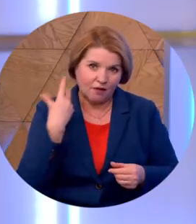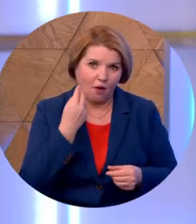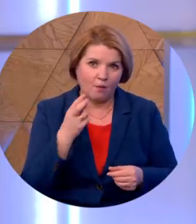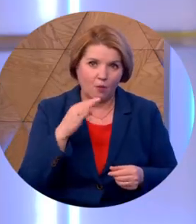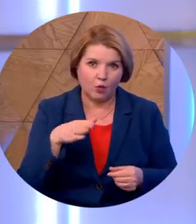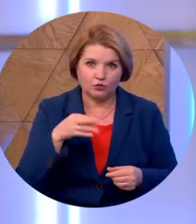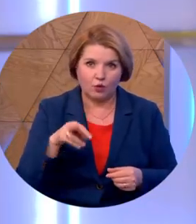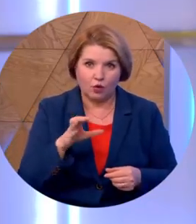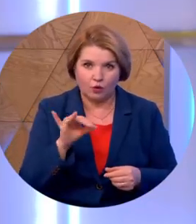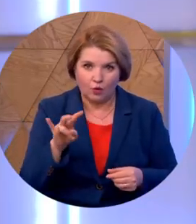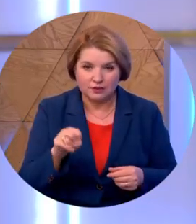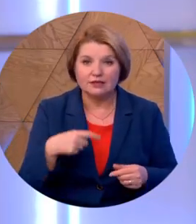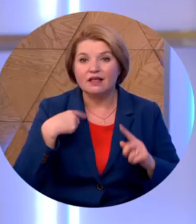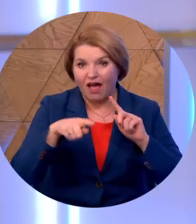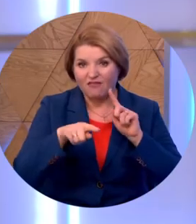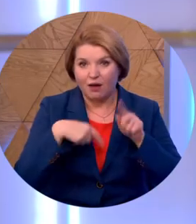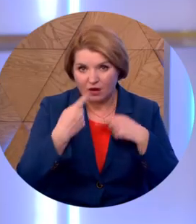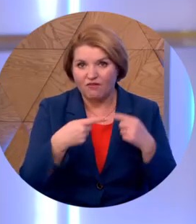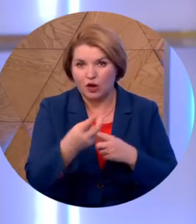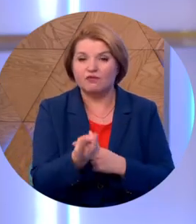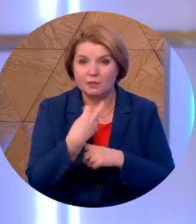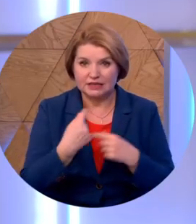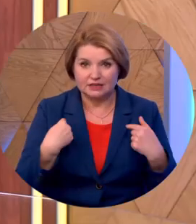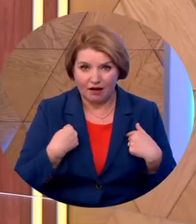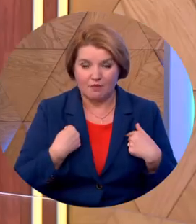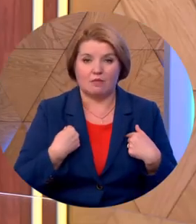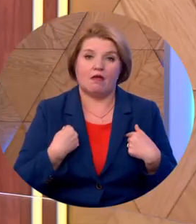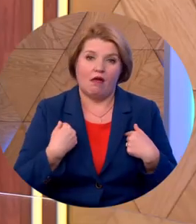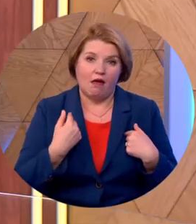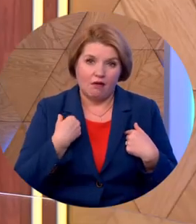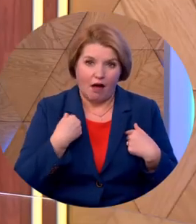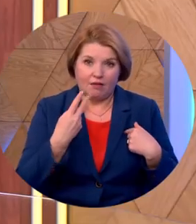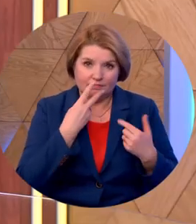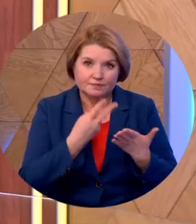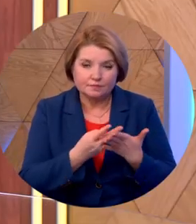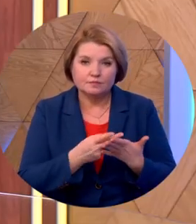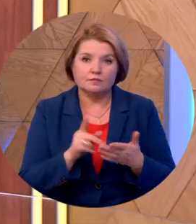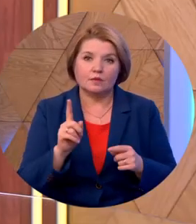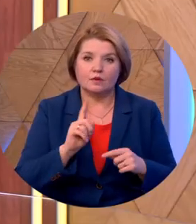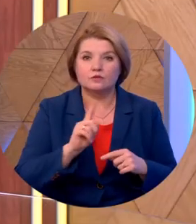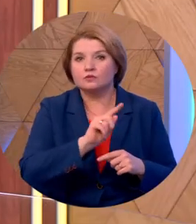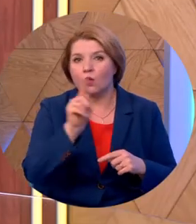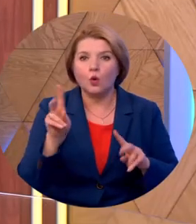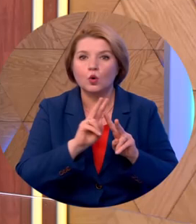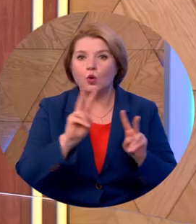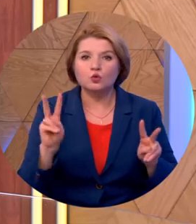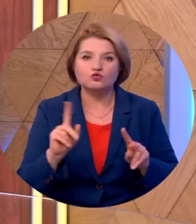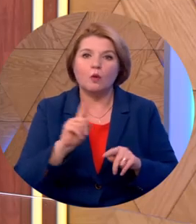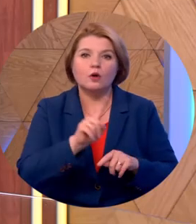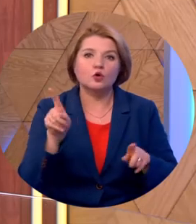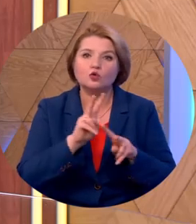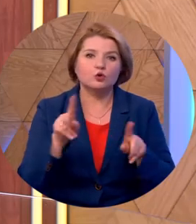подойти Потому что я не буду сейчас говорить какие именно процедуры есть чтобы те кто кто не имеет высшего образования пытался делать